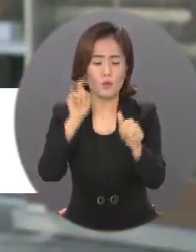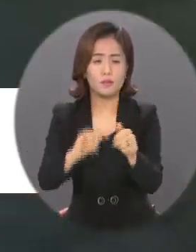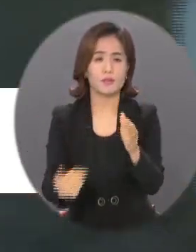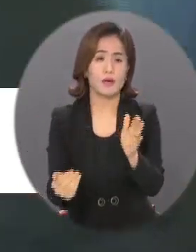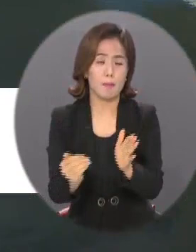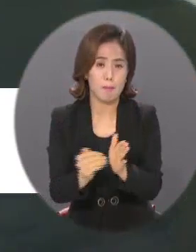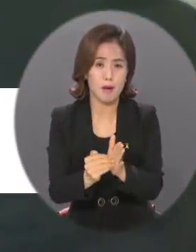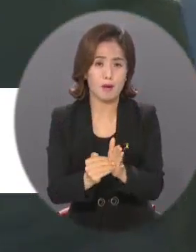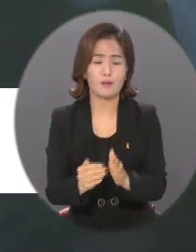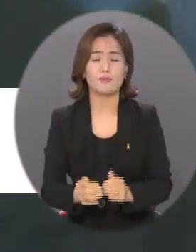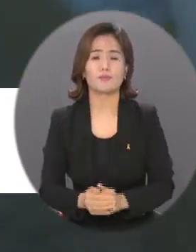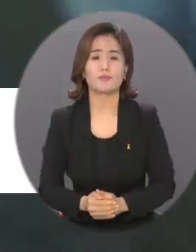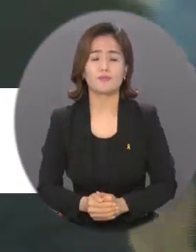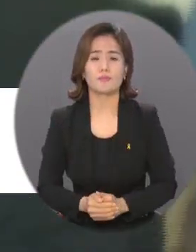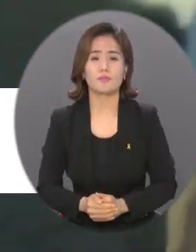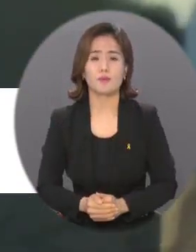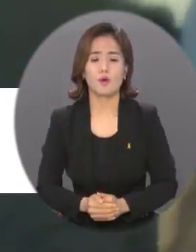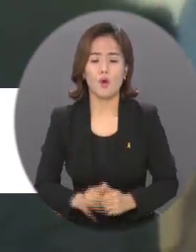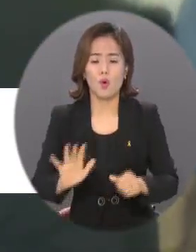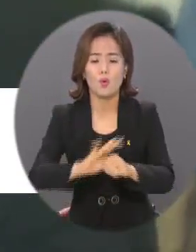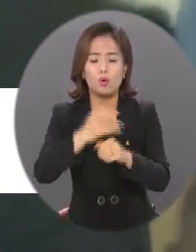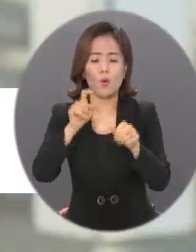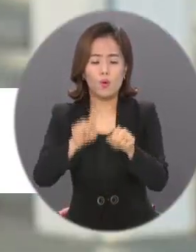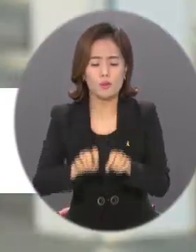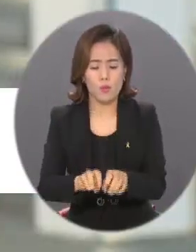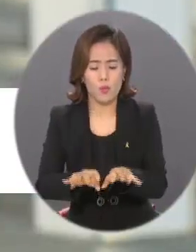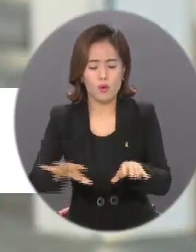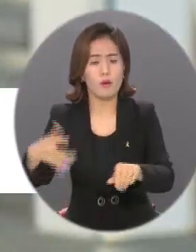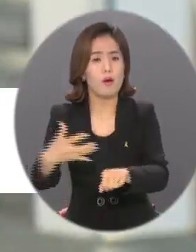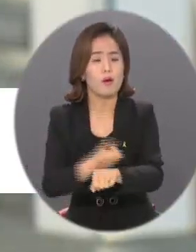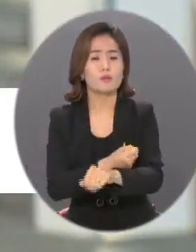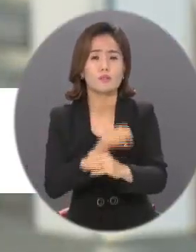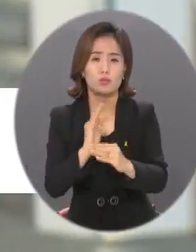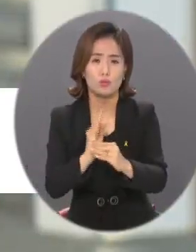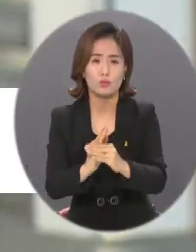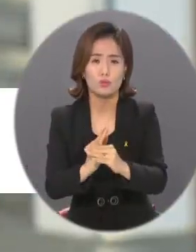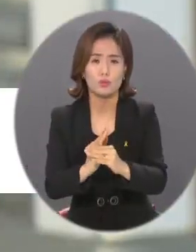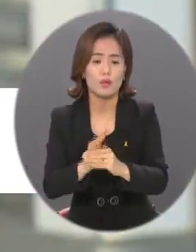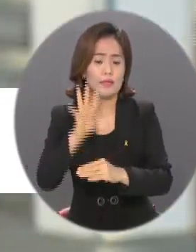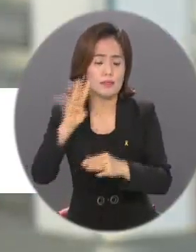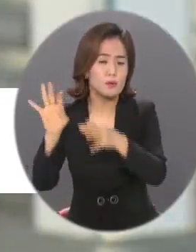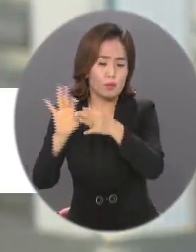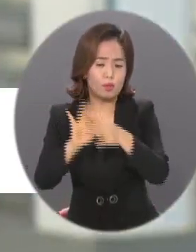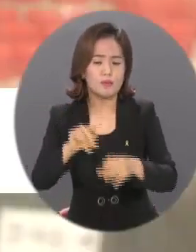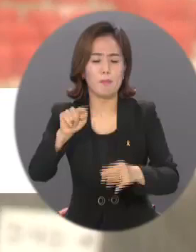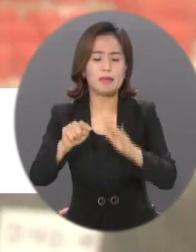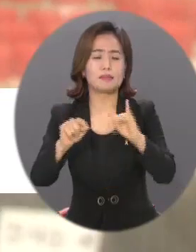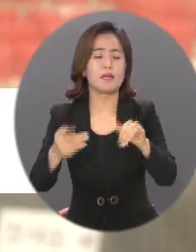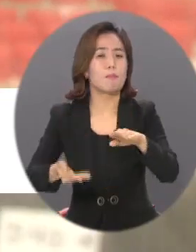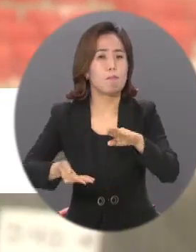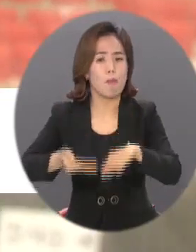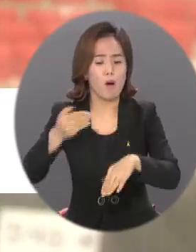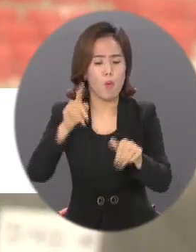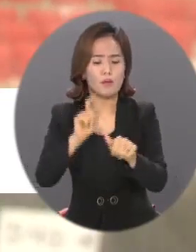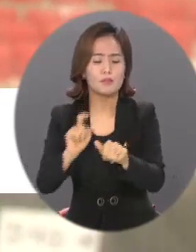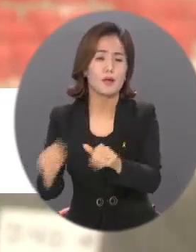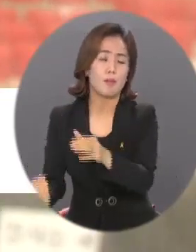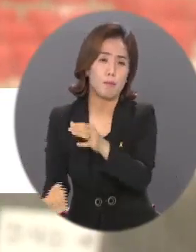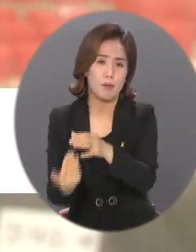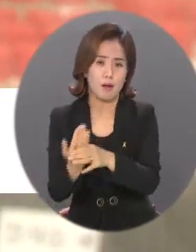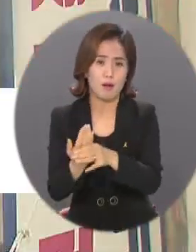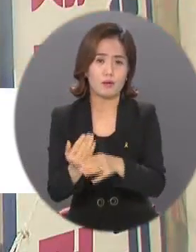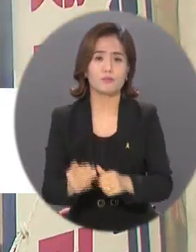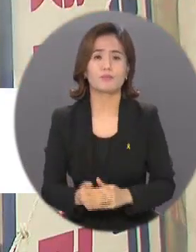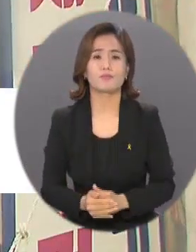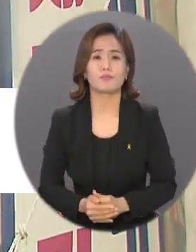확진자가 발생했습니다. 코로나19 확산세가 거세지고 있는 가운데 사흘 연속 만 명이 넘는 확진자가 발생하고